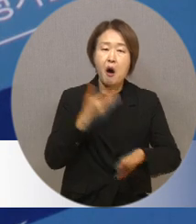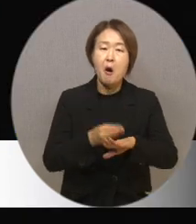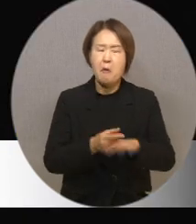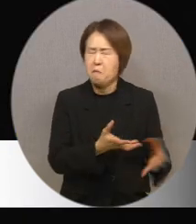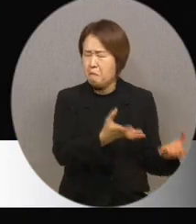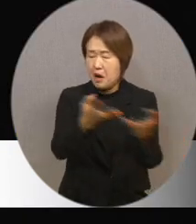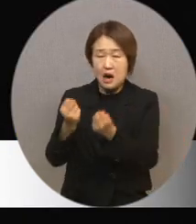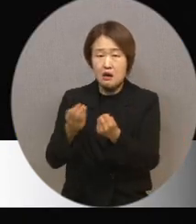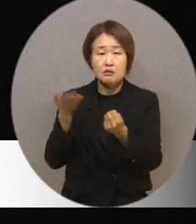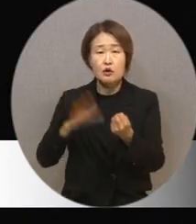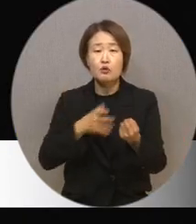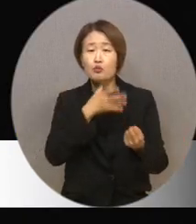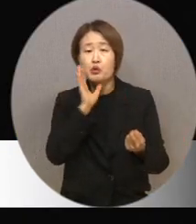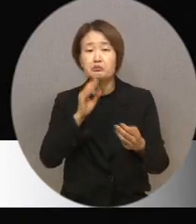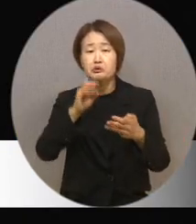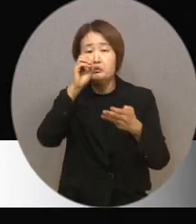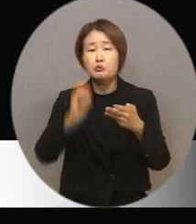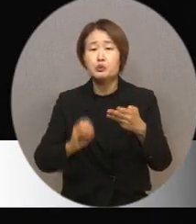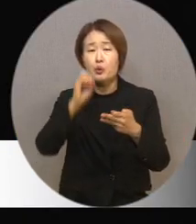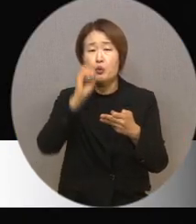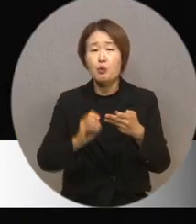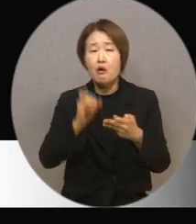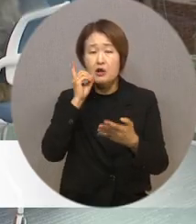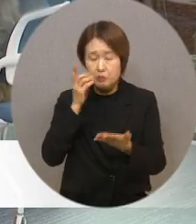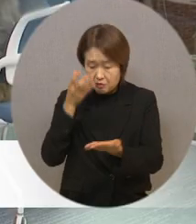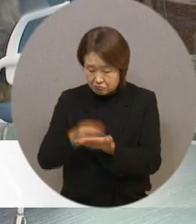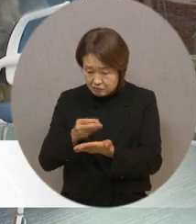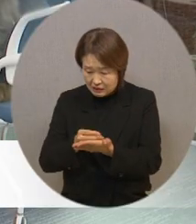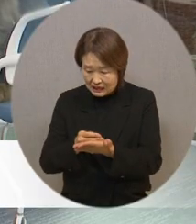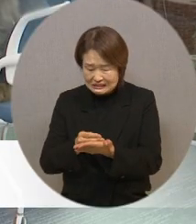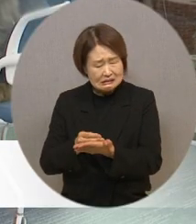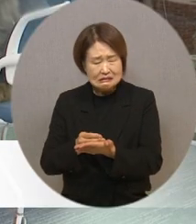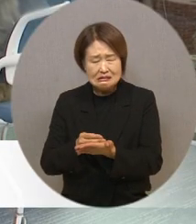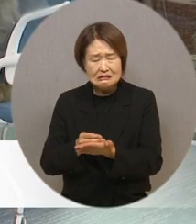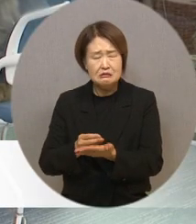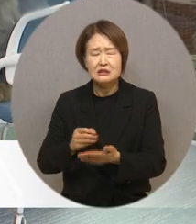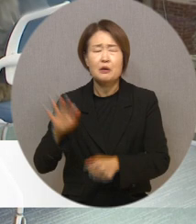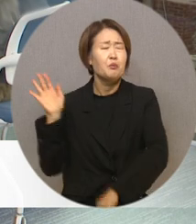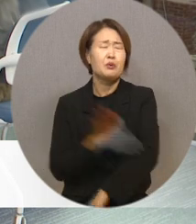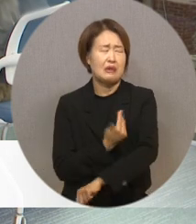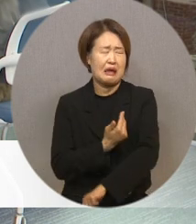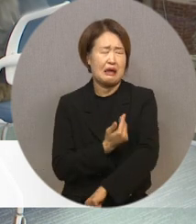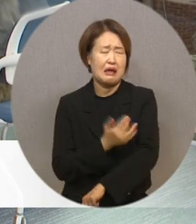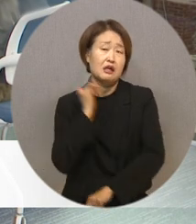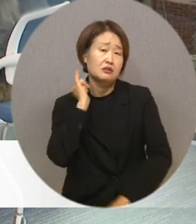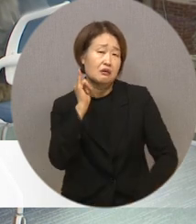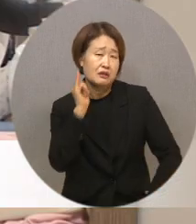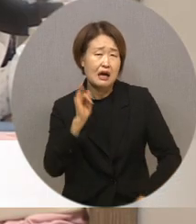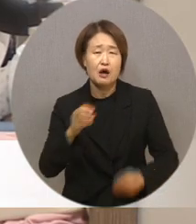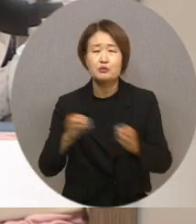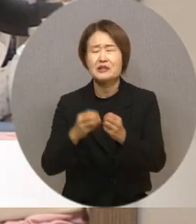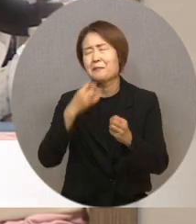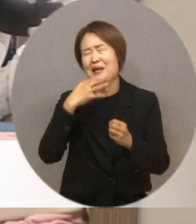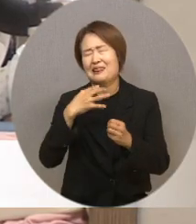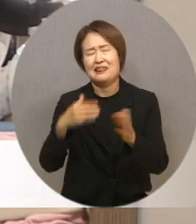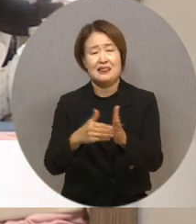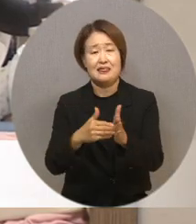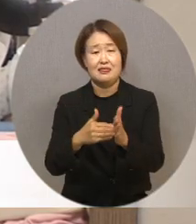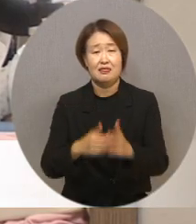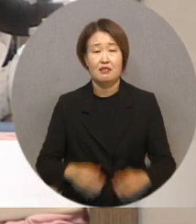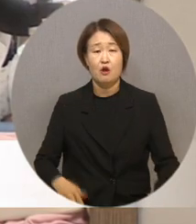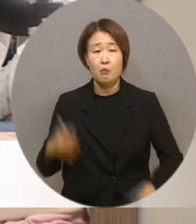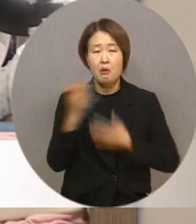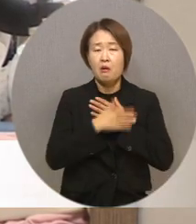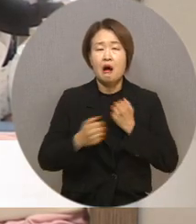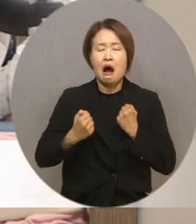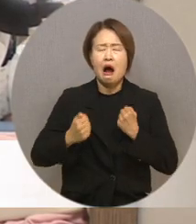노인의 13%는 스마트폰으로 전화나 문자만 이용하는 것으로 나타났습니다. 신체 기능이 떨어진